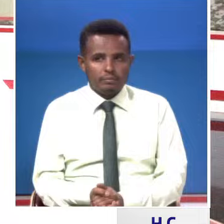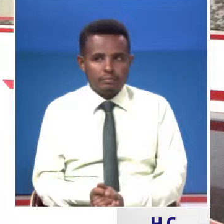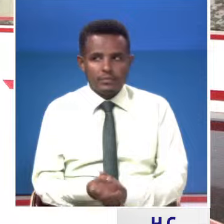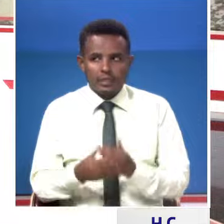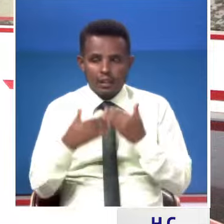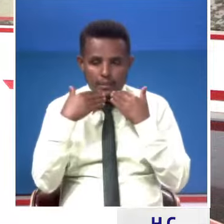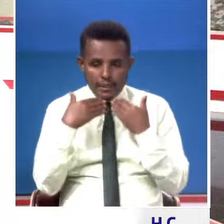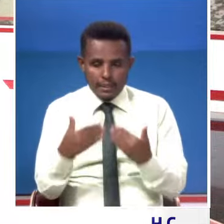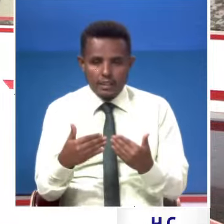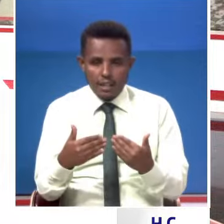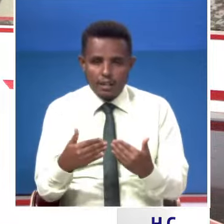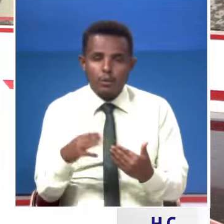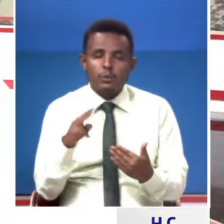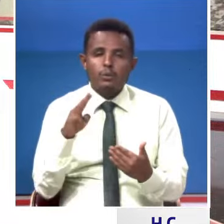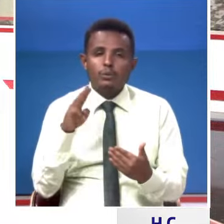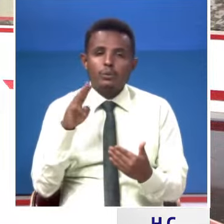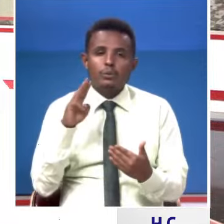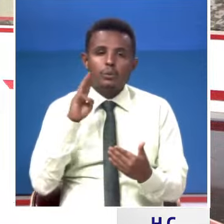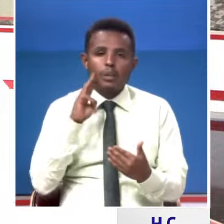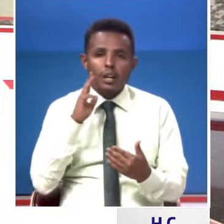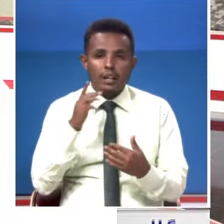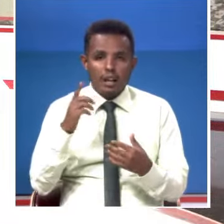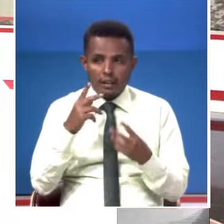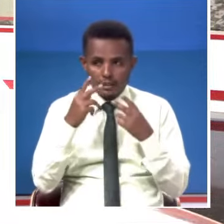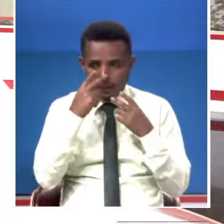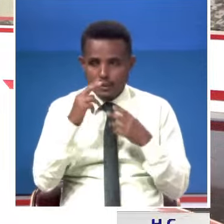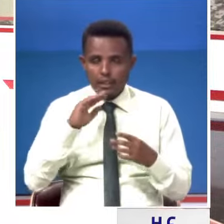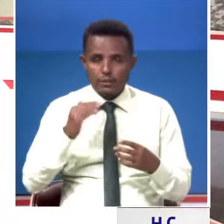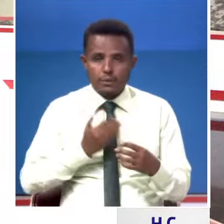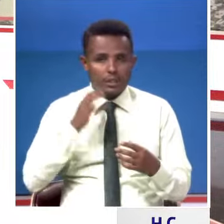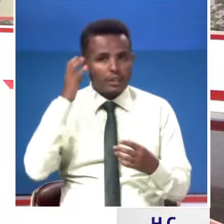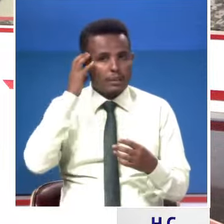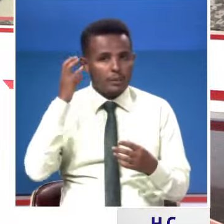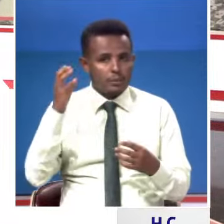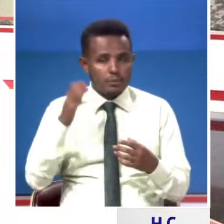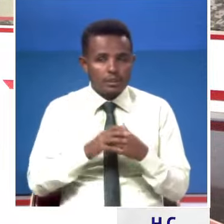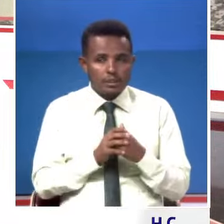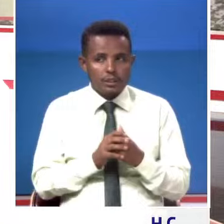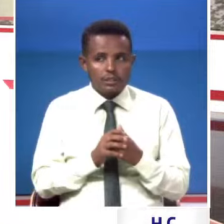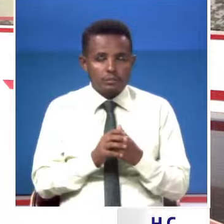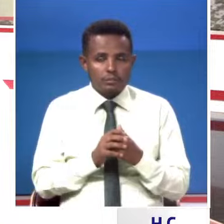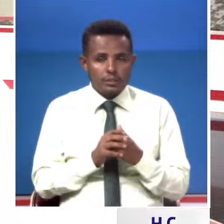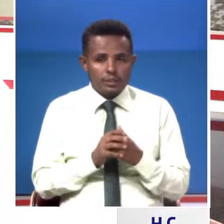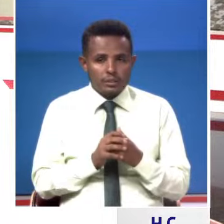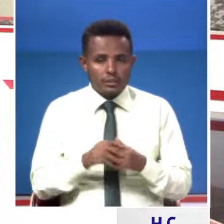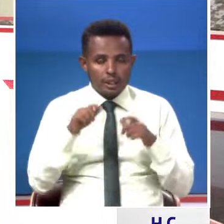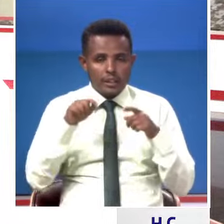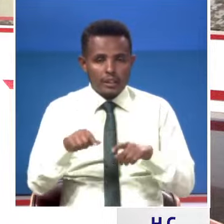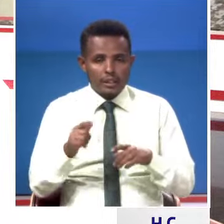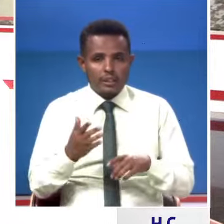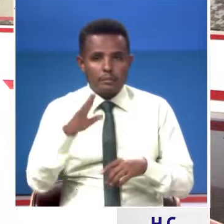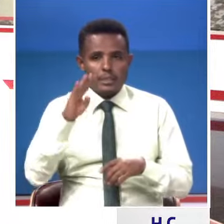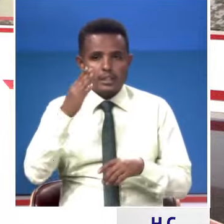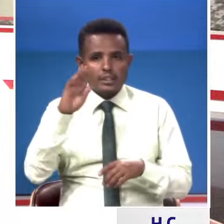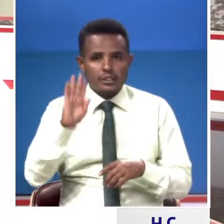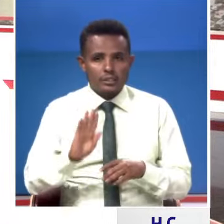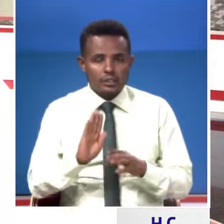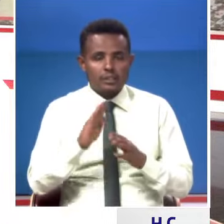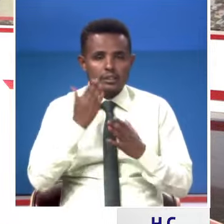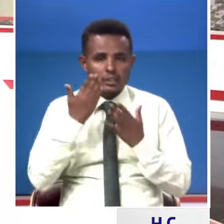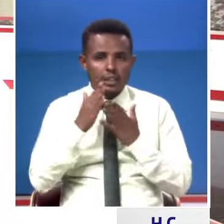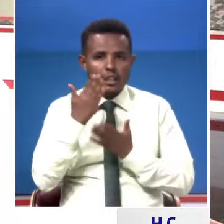አመሰግናለሁ ሶሊያና። እንደምን ዋላችሁ አድማጭ ተመልካቾቻችን። ዛሬ እንግዲህ የኢሚግሬሽንና ዜግነት አገልግሎት